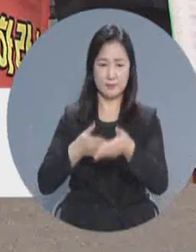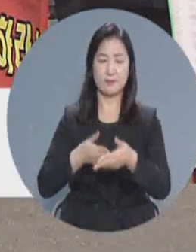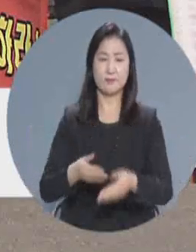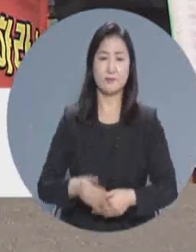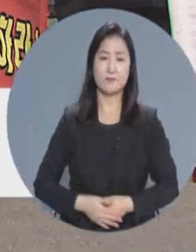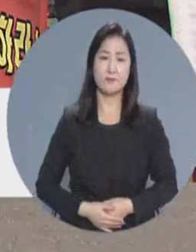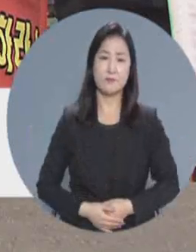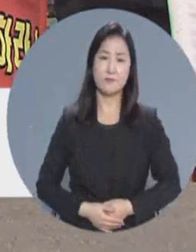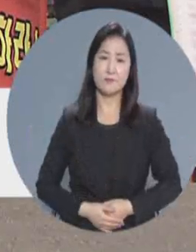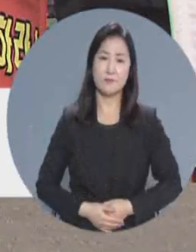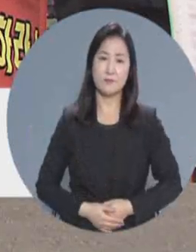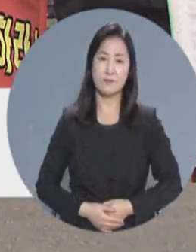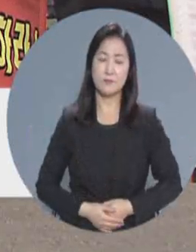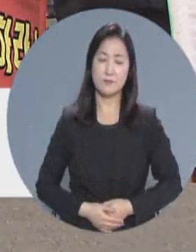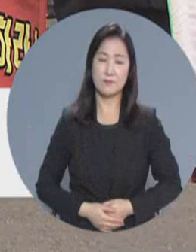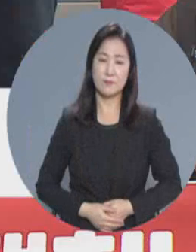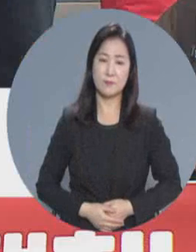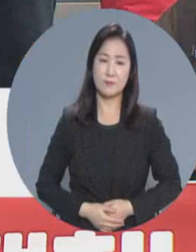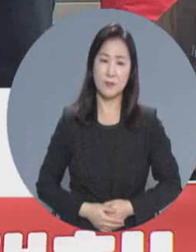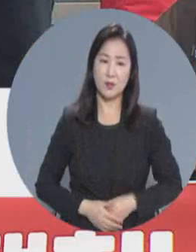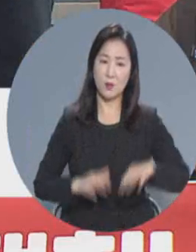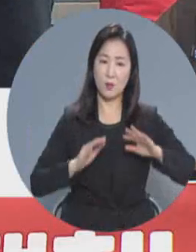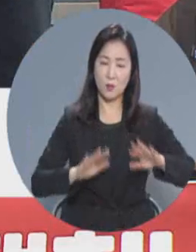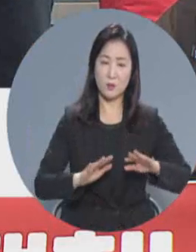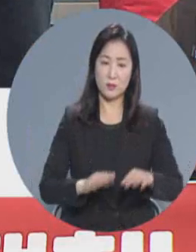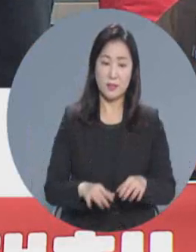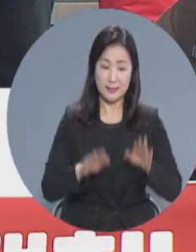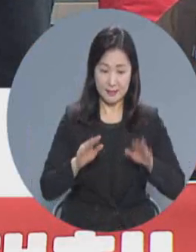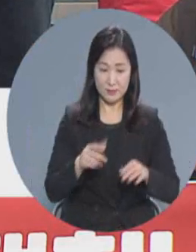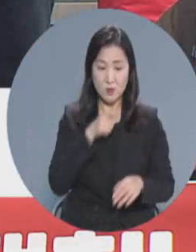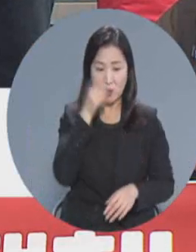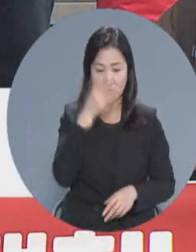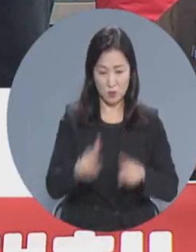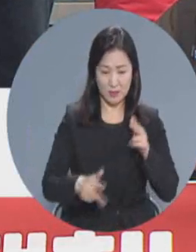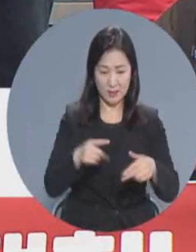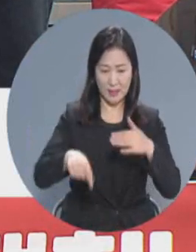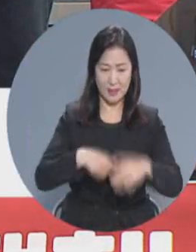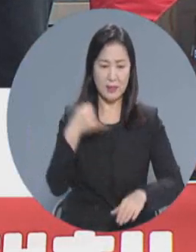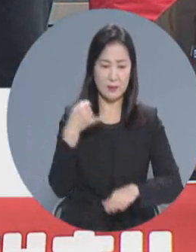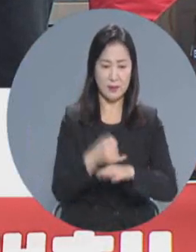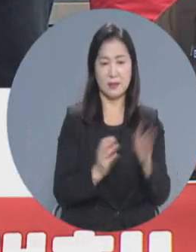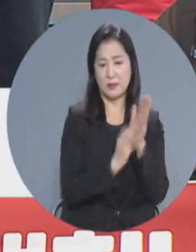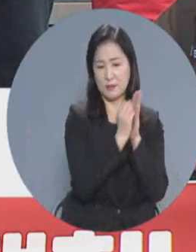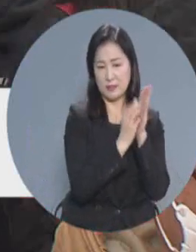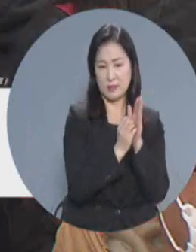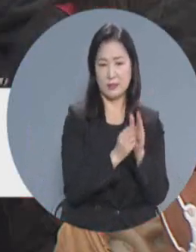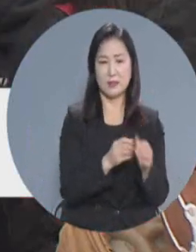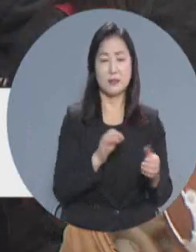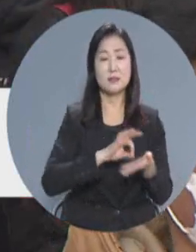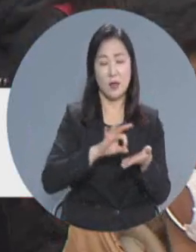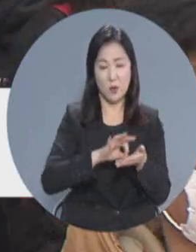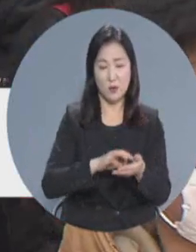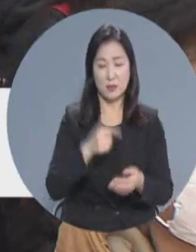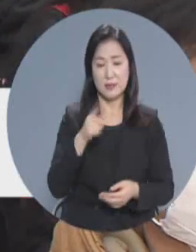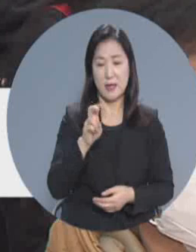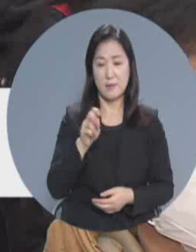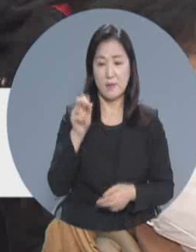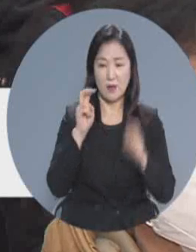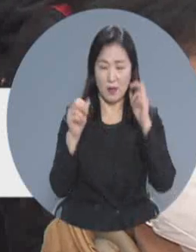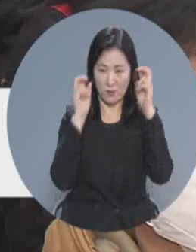요구했습니다. 대책위는 또 현재 여수산단에서 최저가 입찰제를 고수하고 있는 곳은